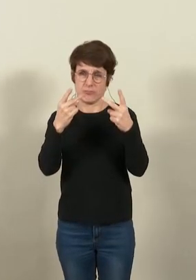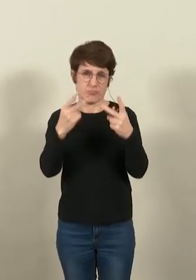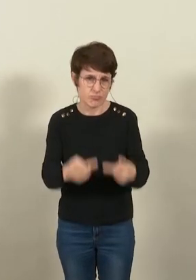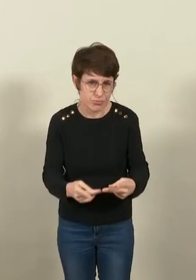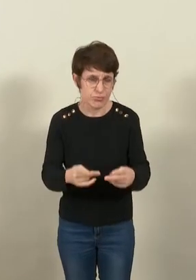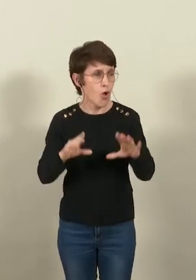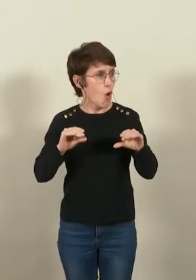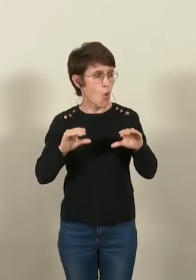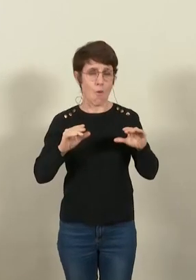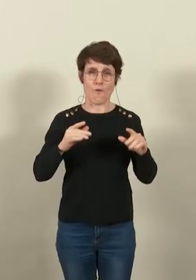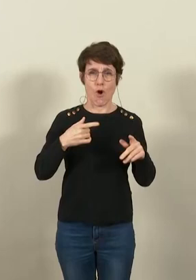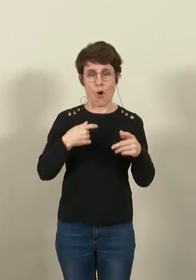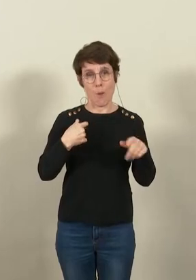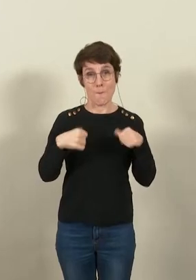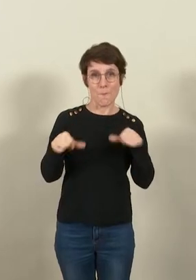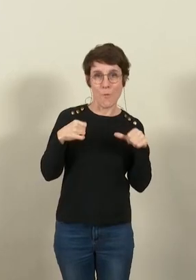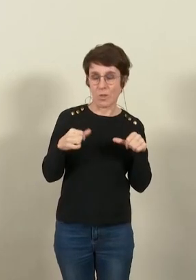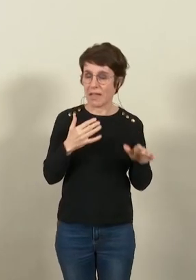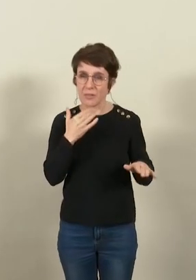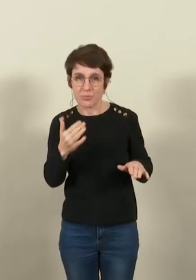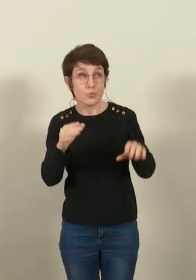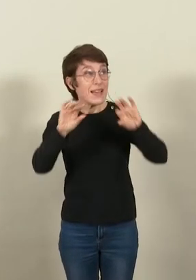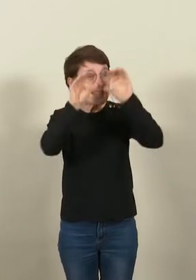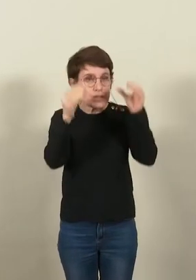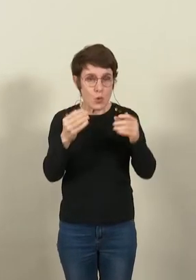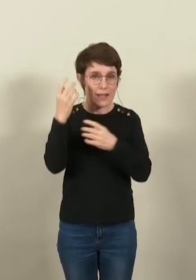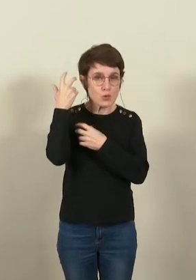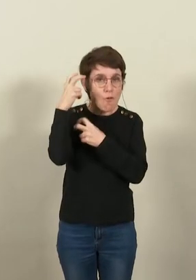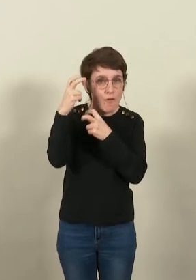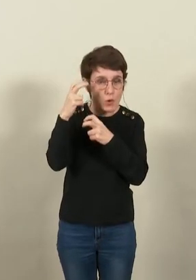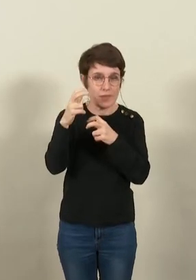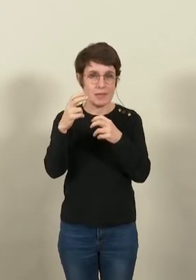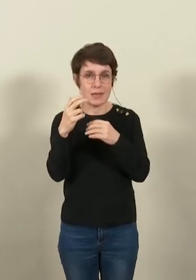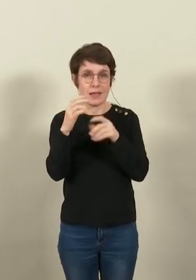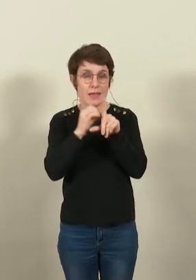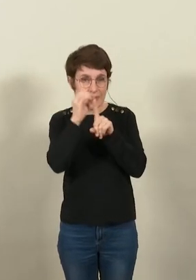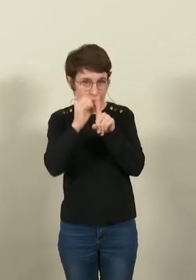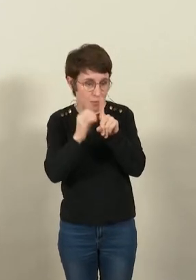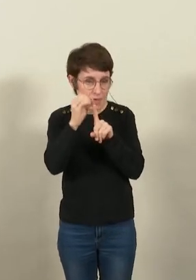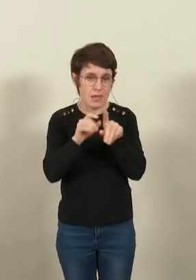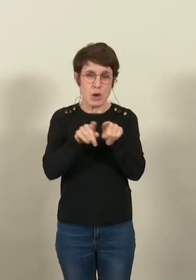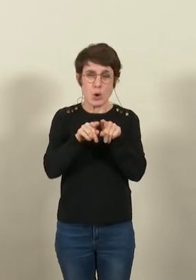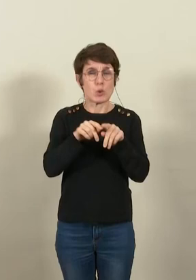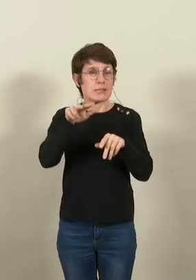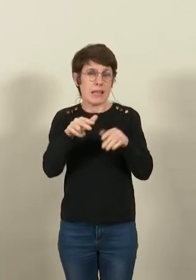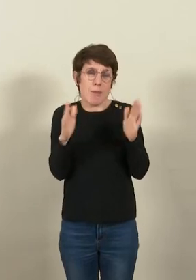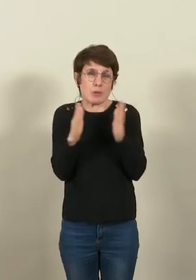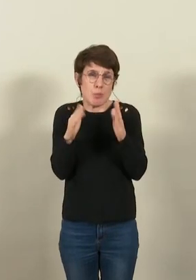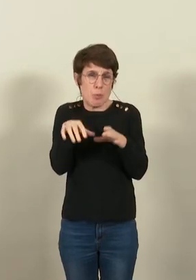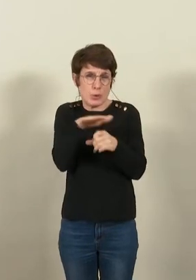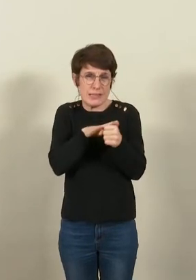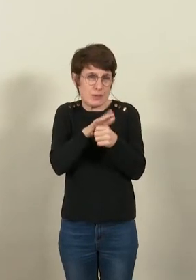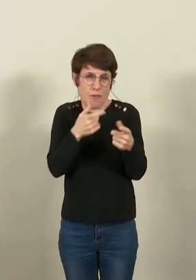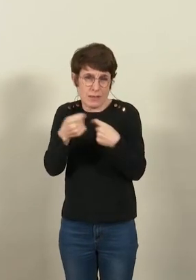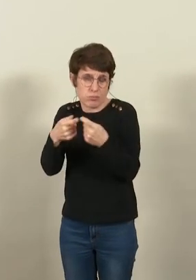du confort moderne notamment en terme d'isolation thermique et phonique d'accessibilité mais aussi de surface des logements il faut donc